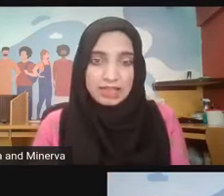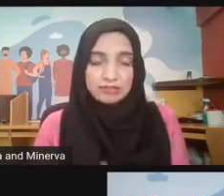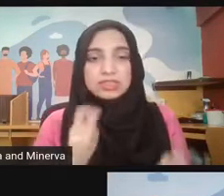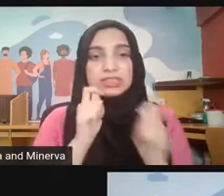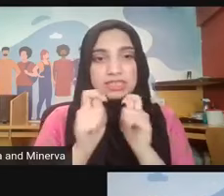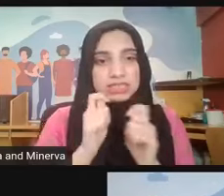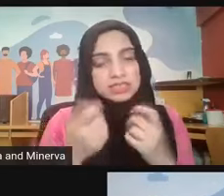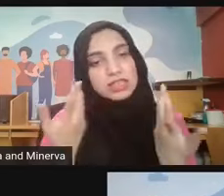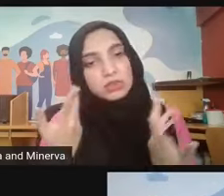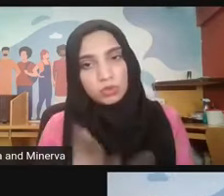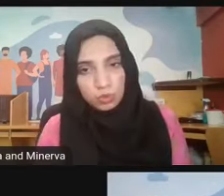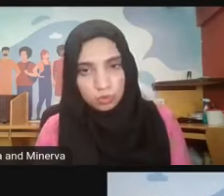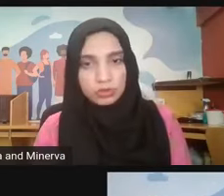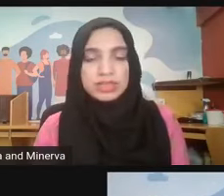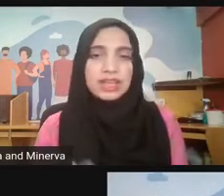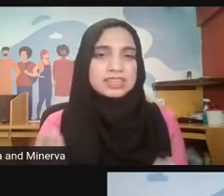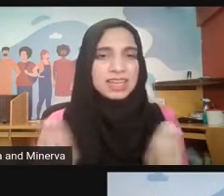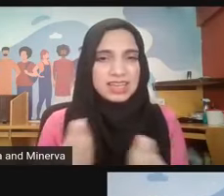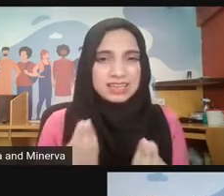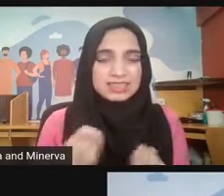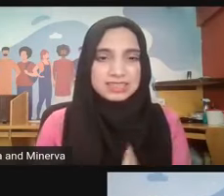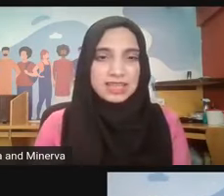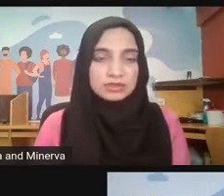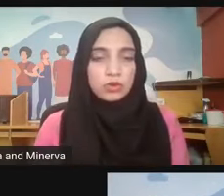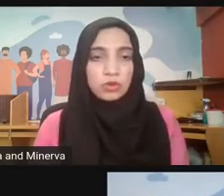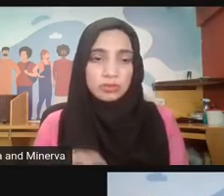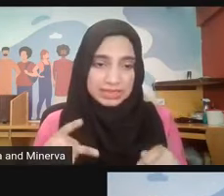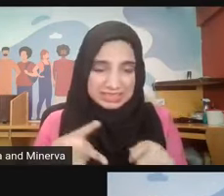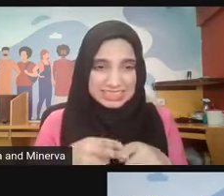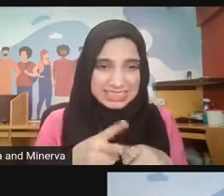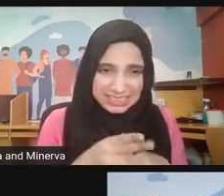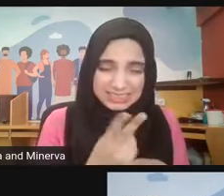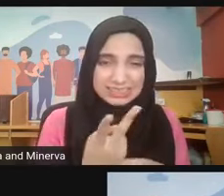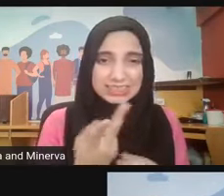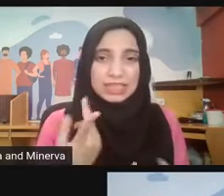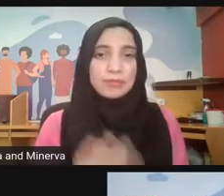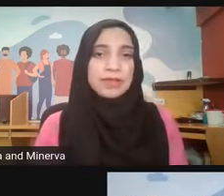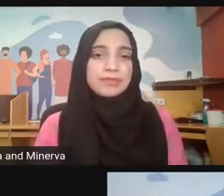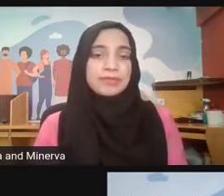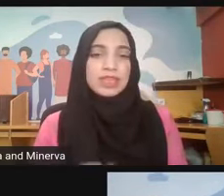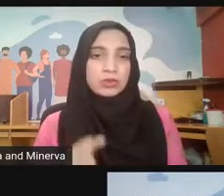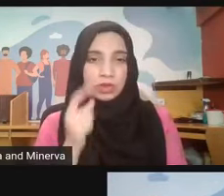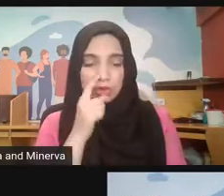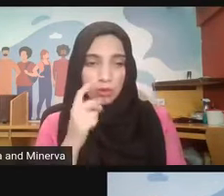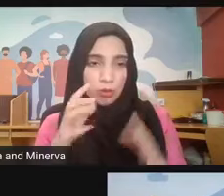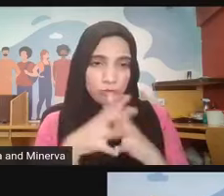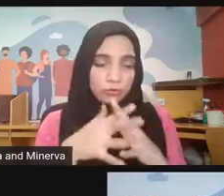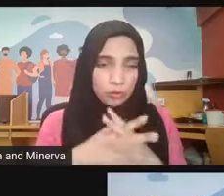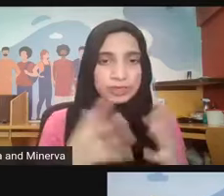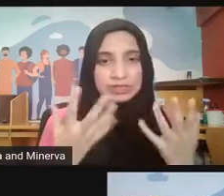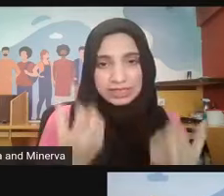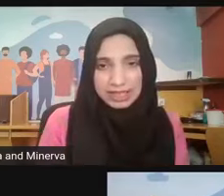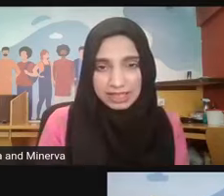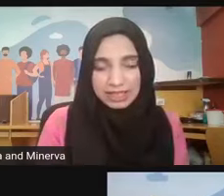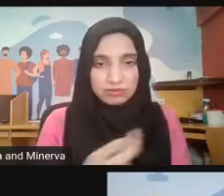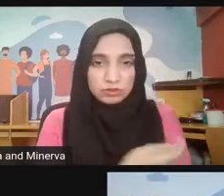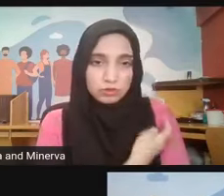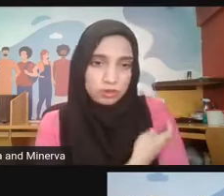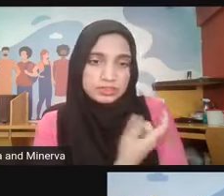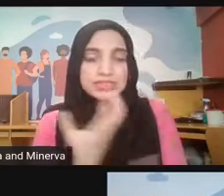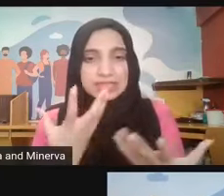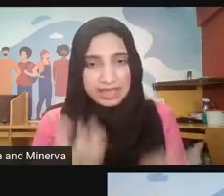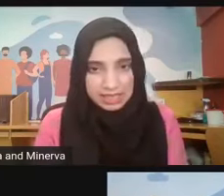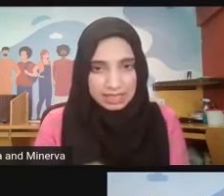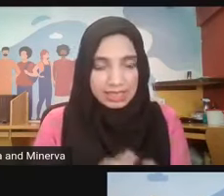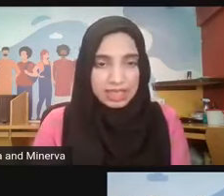प्रॉब्लम्स। इसके लिए आप जनरल सर्जन या ब्रेस्ट सर्जन के पास जा सकती हैं। देयर आर फीमेल ब्रेस्ट सर्जन्स अवेलेबल इन दिस सिटी एंड देयर